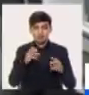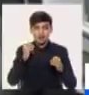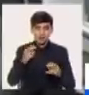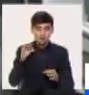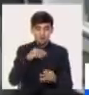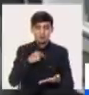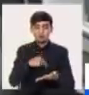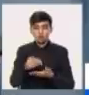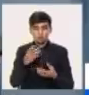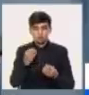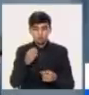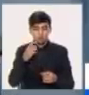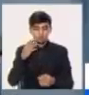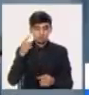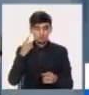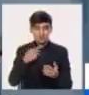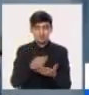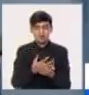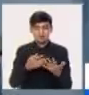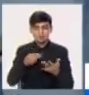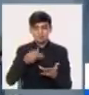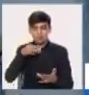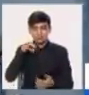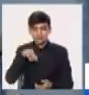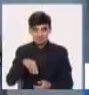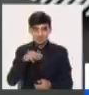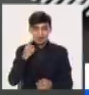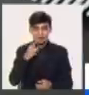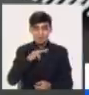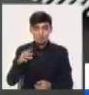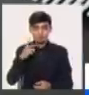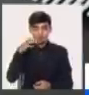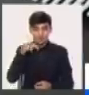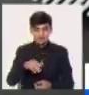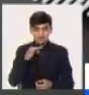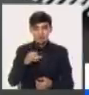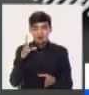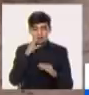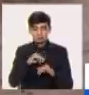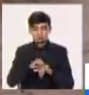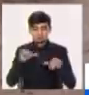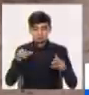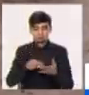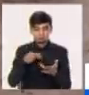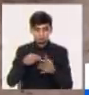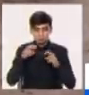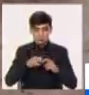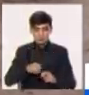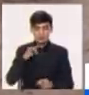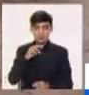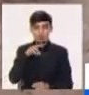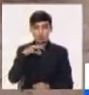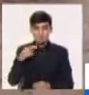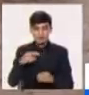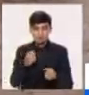покупке 1 200 000 тестов приобретут 20 ПЦР-анализаторов. Это ускорит процесс. В регионах тестировать на ковид